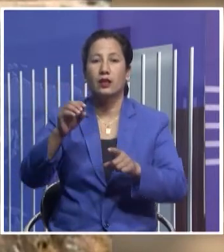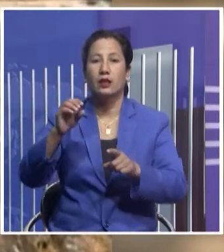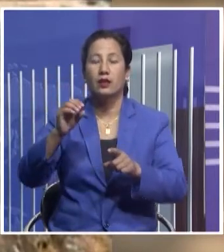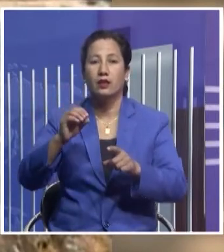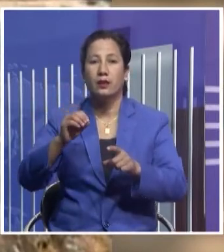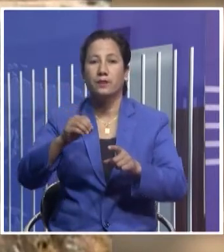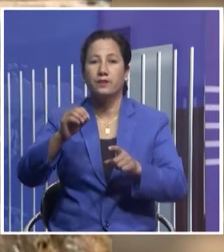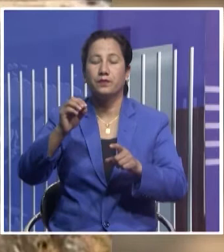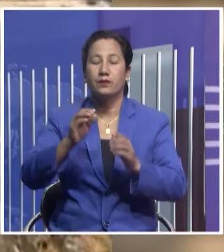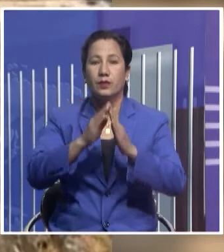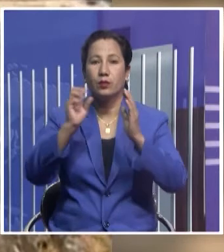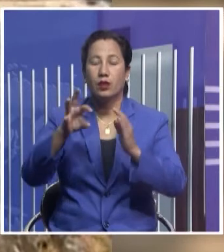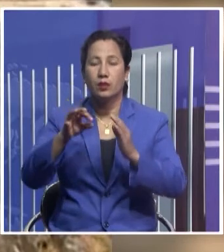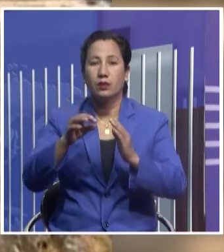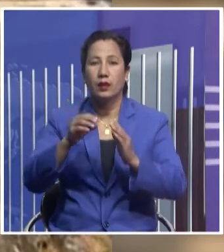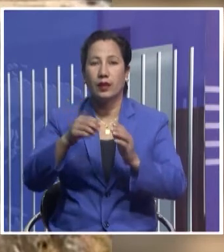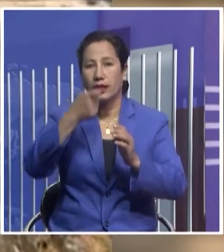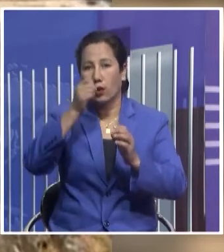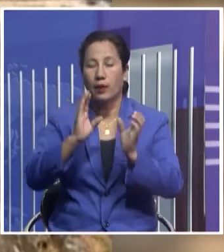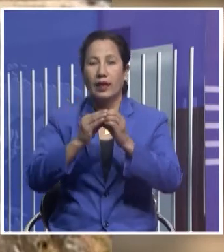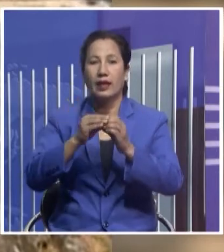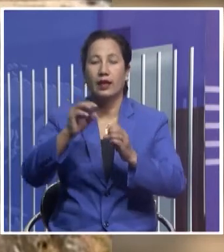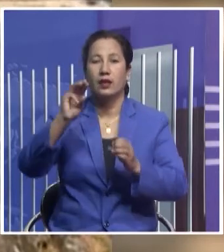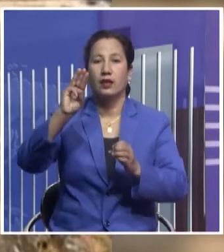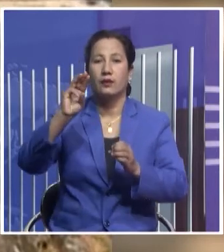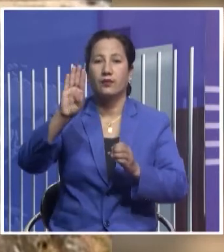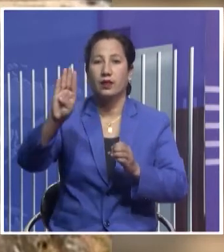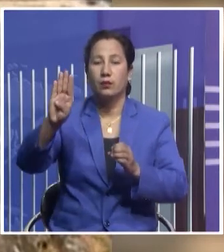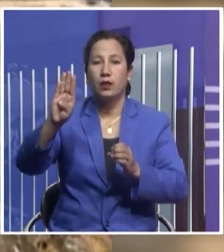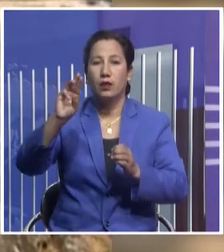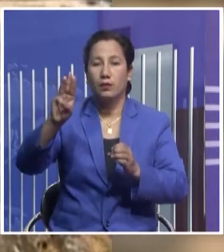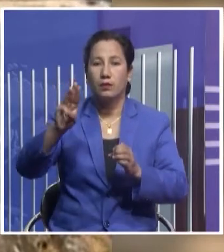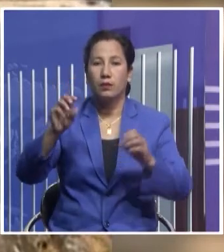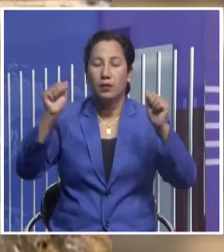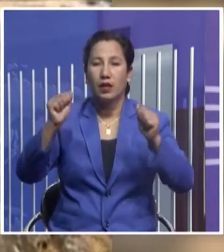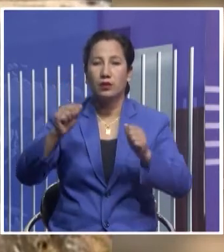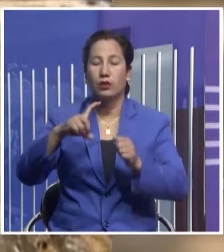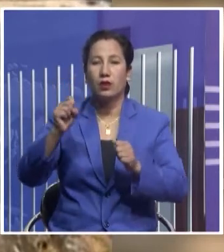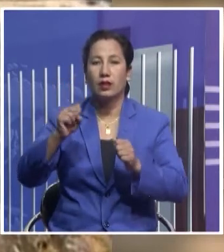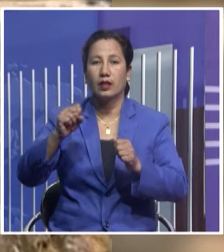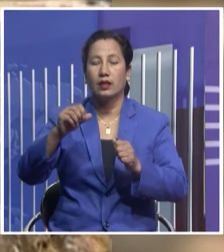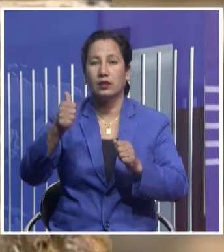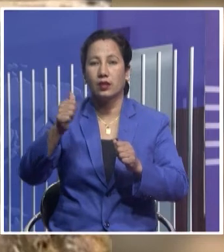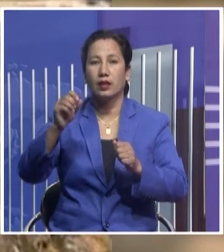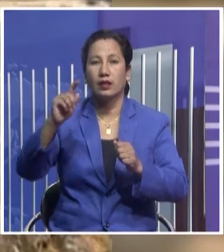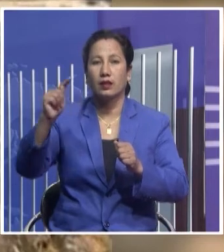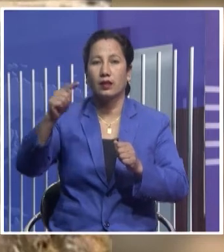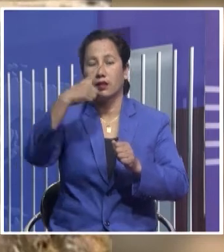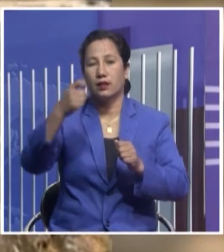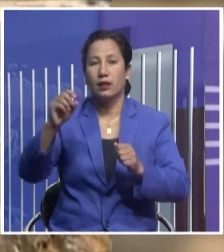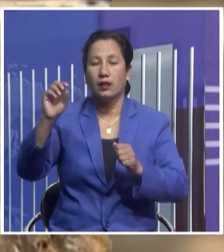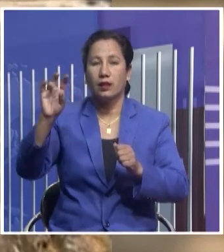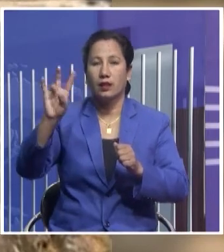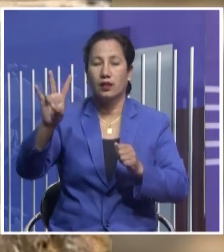भगवतीमाई गाउँपालिका 6 मुक्ति भनेर चिनिने बमबहादुर खड्का दुल्लु नगरपालिका 6 केशव खड्कालाई 20 वर्ष